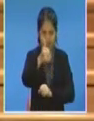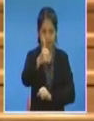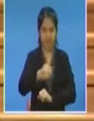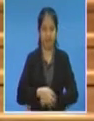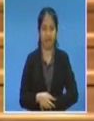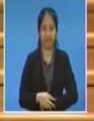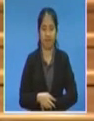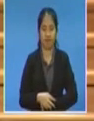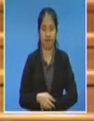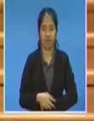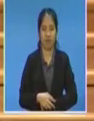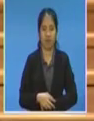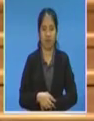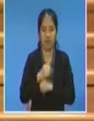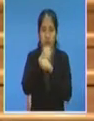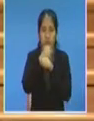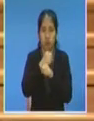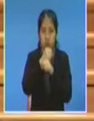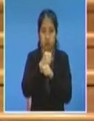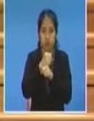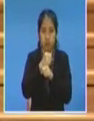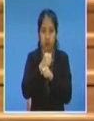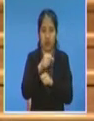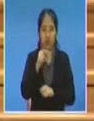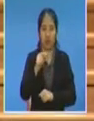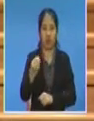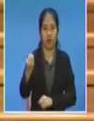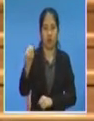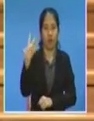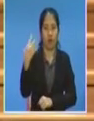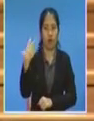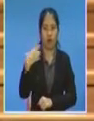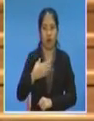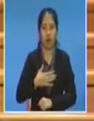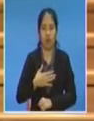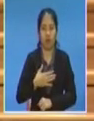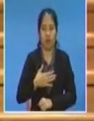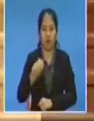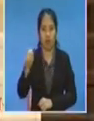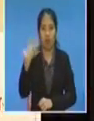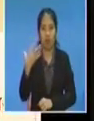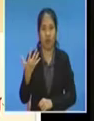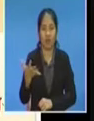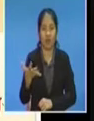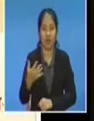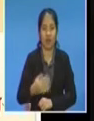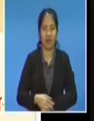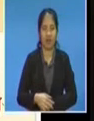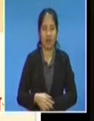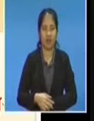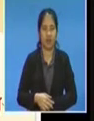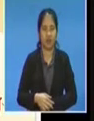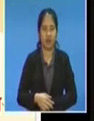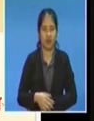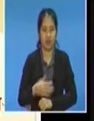ในเรื่องของผู้สูงวัย PowerPoint ผมไม่ออกสักชุดนึงเลยหรอกครับผมขออนุญาตไปแล้วครับมีทั้ง